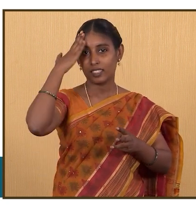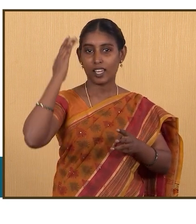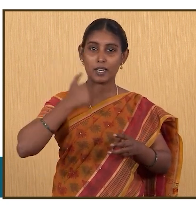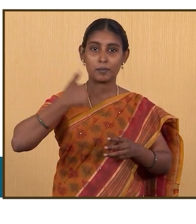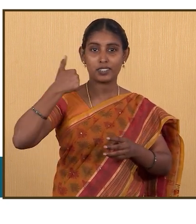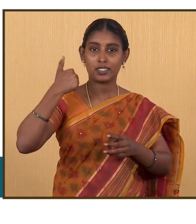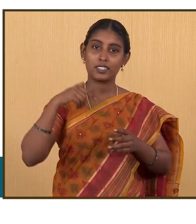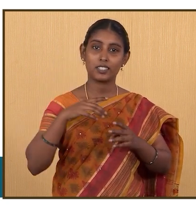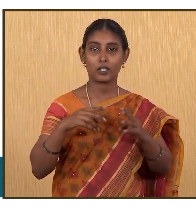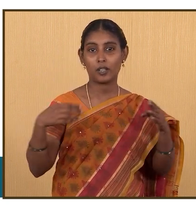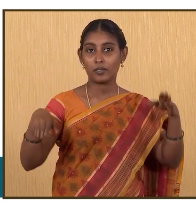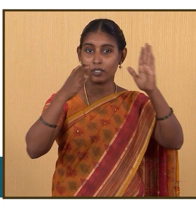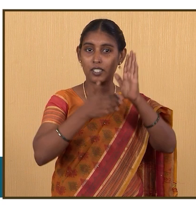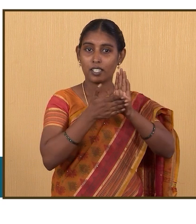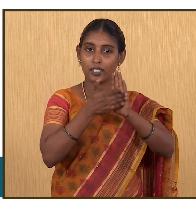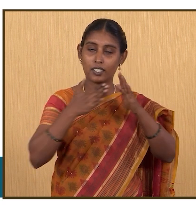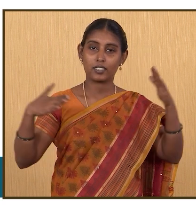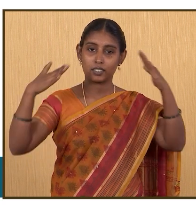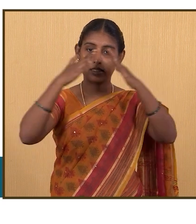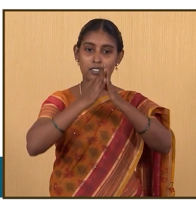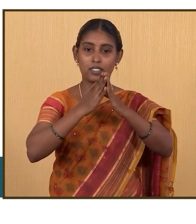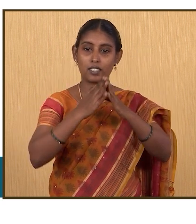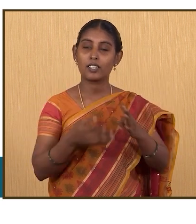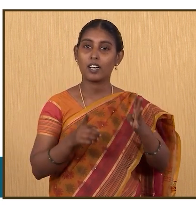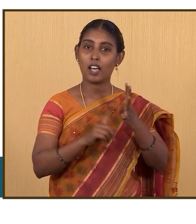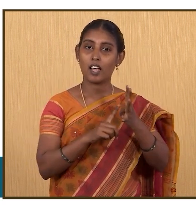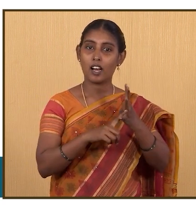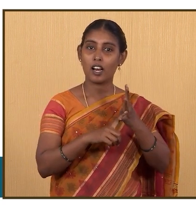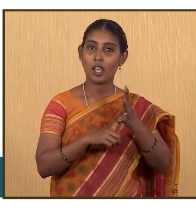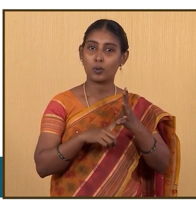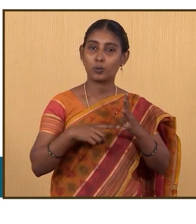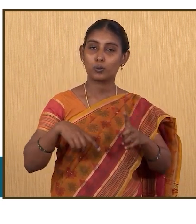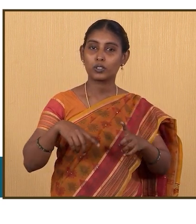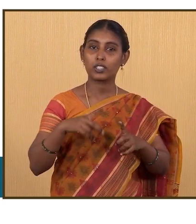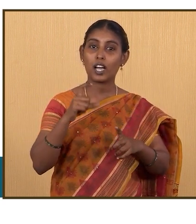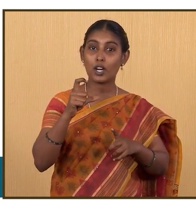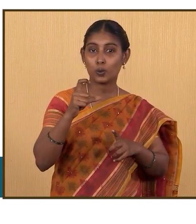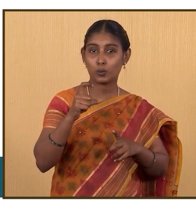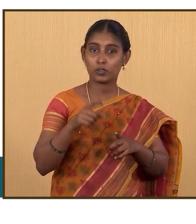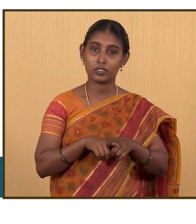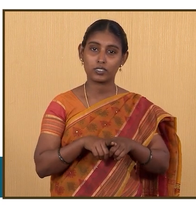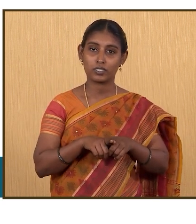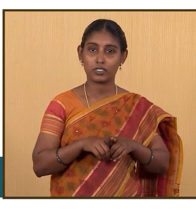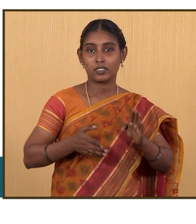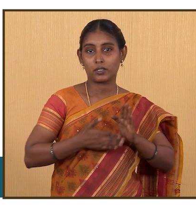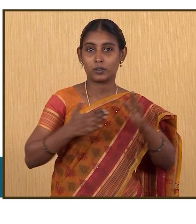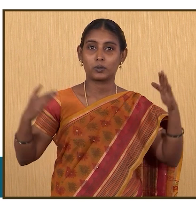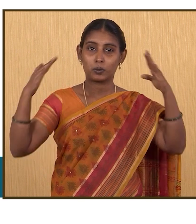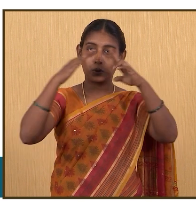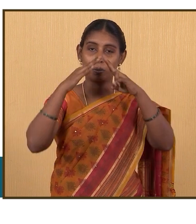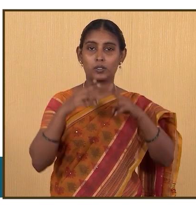தமிழ்நாடோடைய தலைமைச் செயலகம். அடுத்து புனித டேவிட் கோட்டை கடலூர். அது மட்டும் இல்லாமல் நம்ம